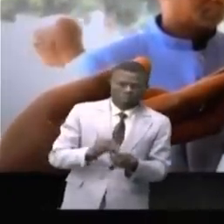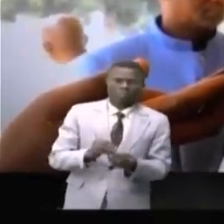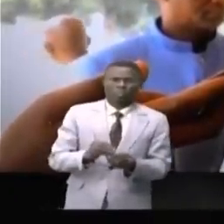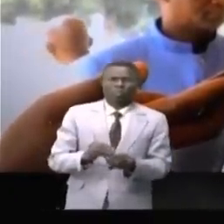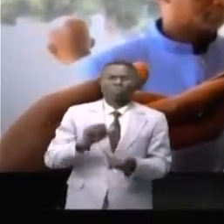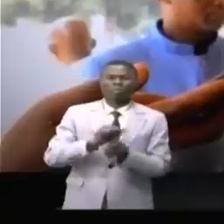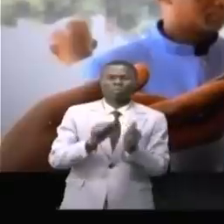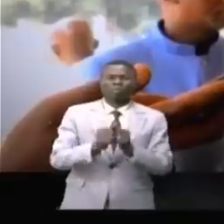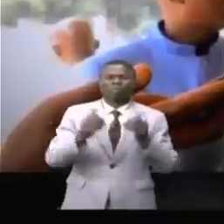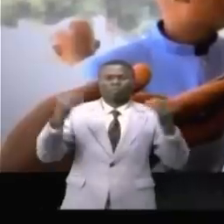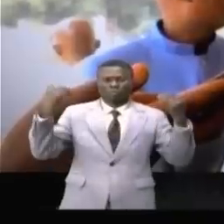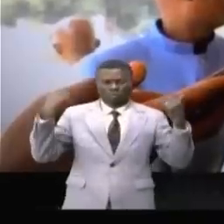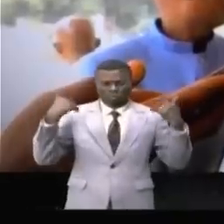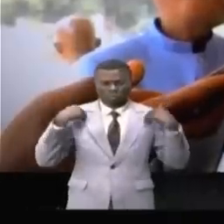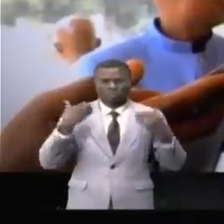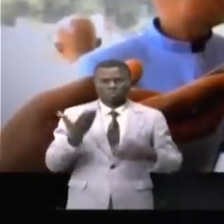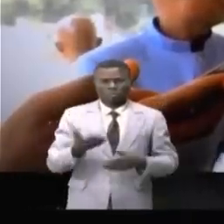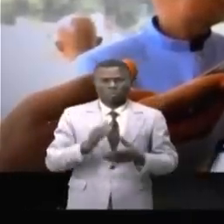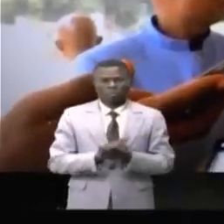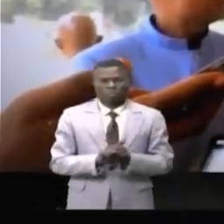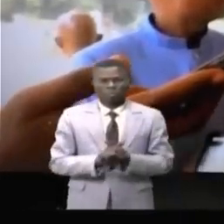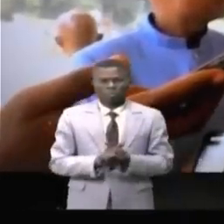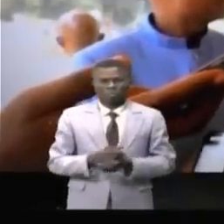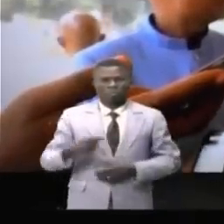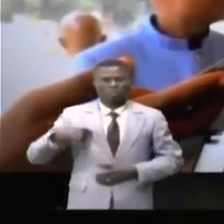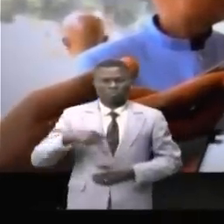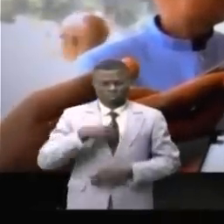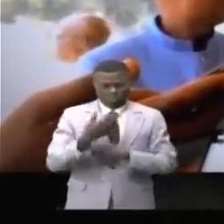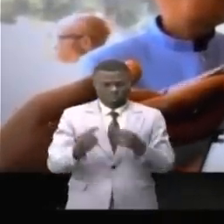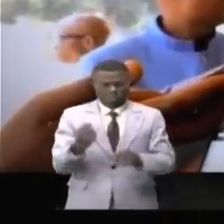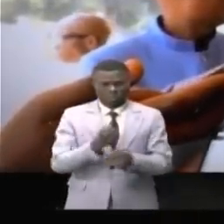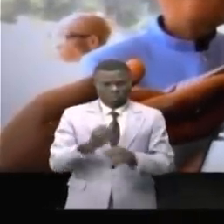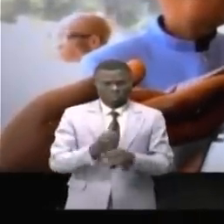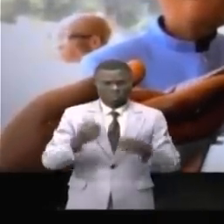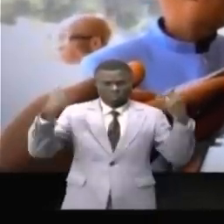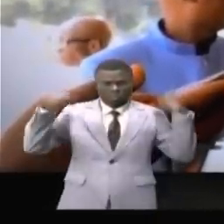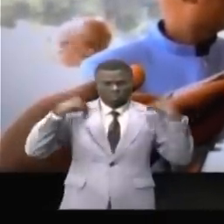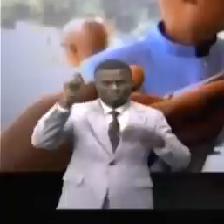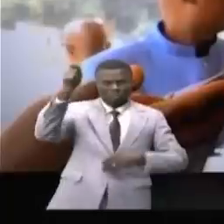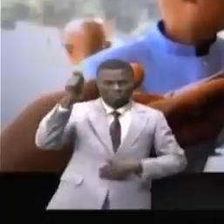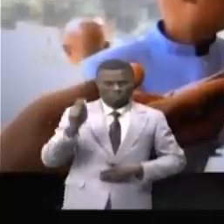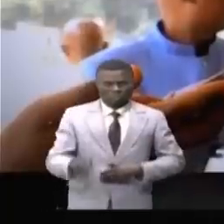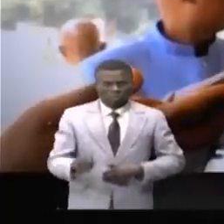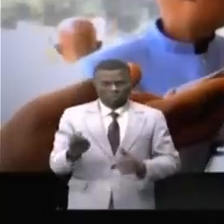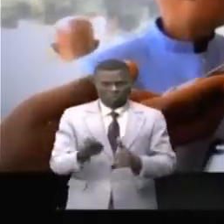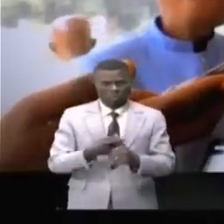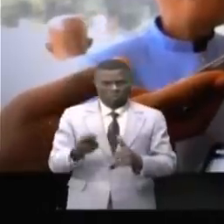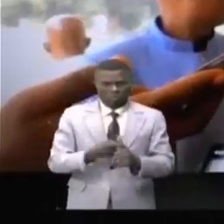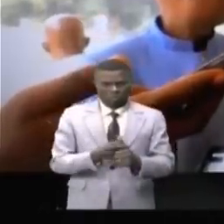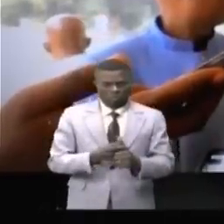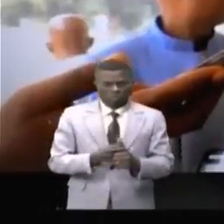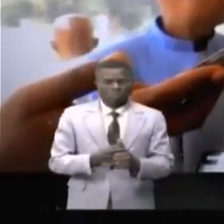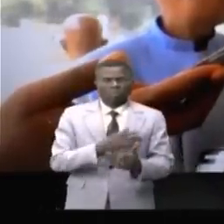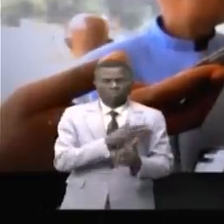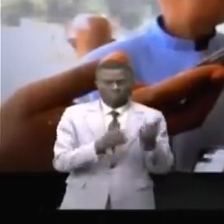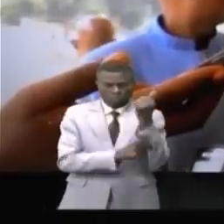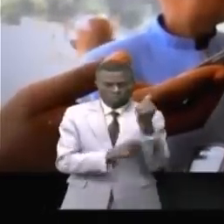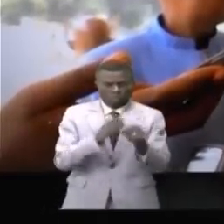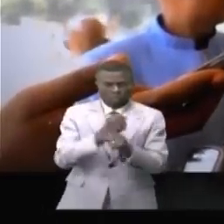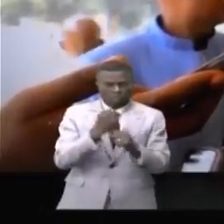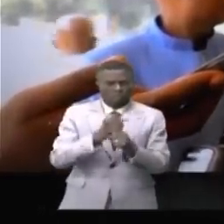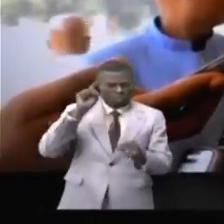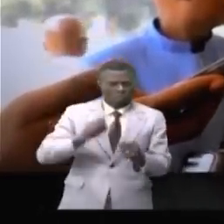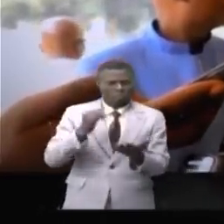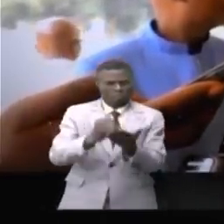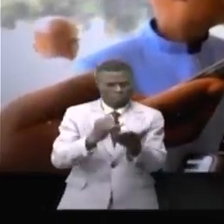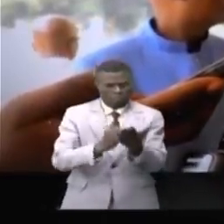Banque mondiale, à savoir lorsque vous devez intervenir dans des travaux de génie civil, vous devez d'abord identifier les personnes qui sont susceptibles